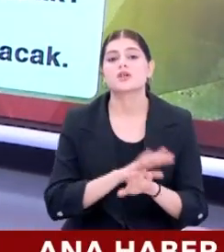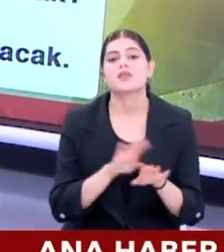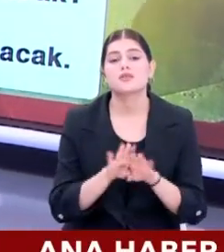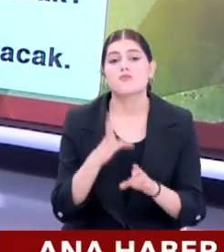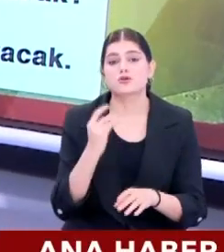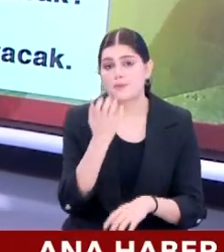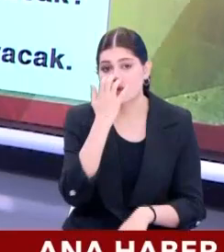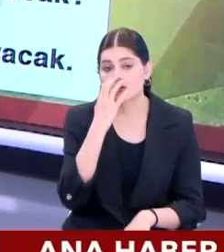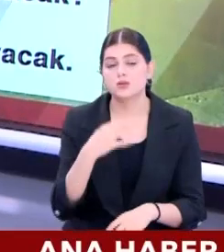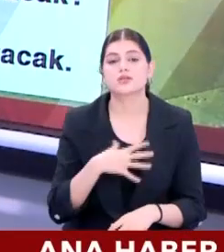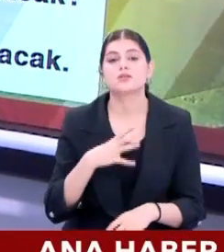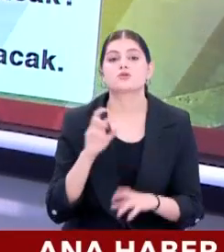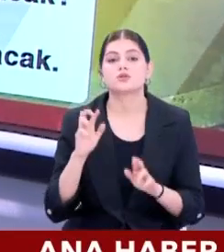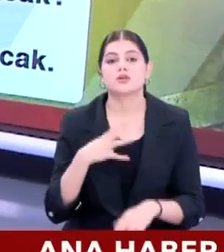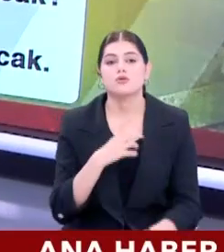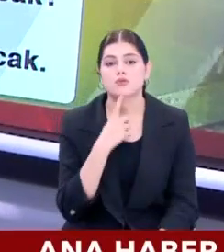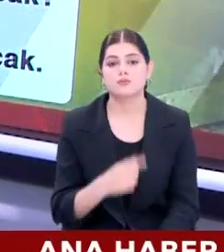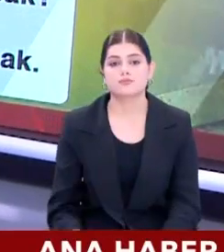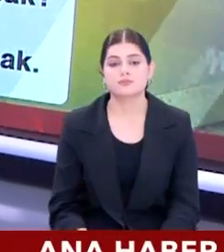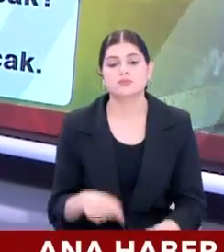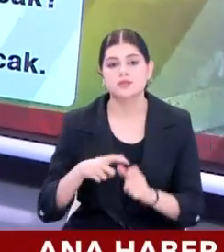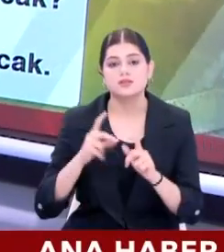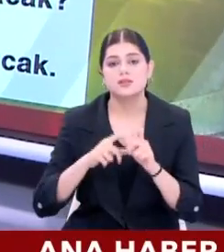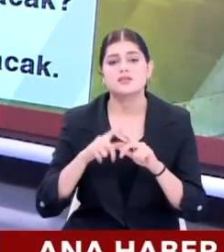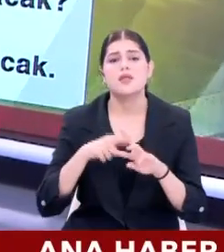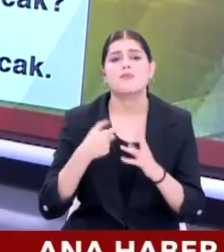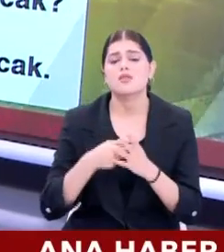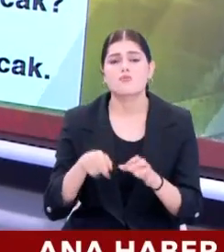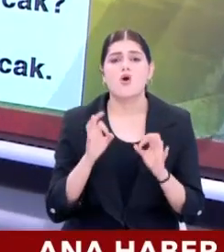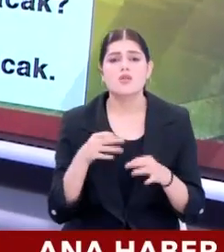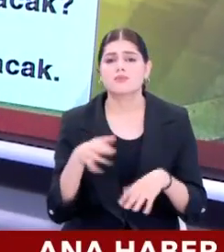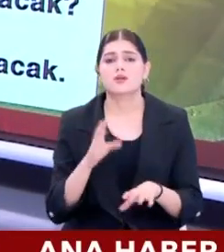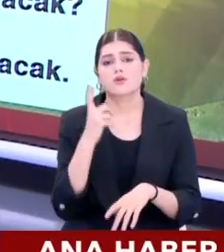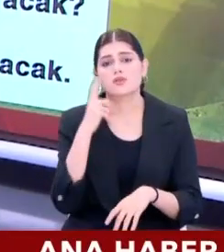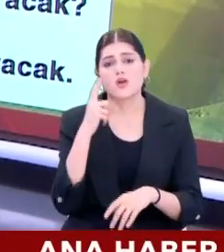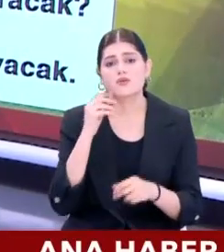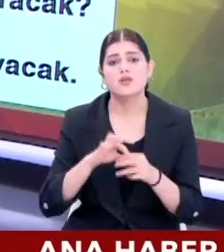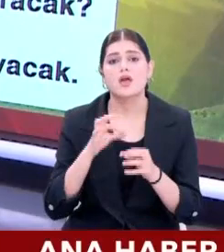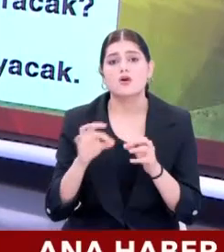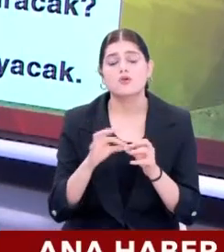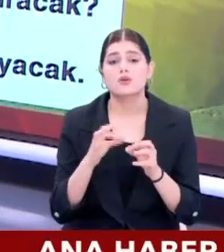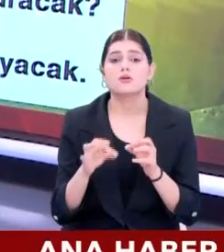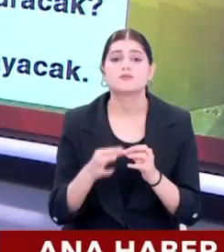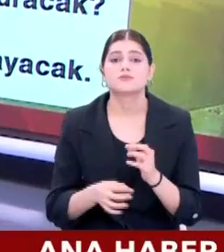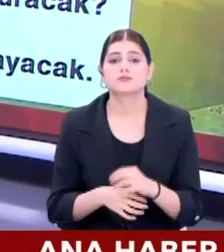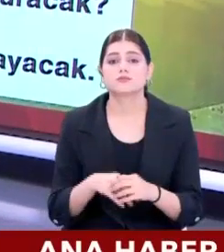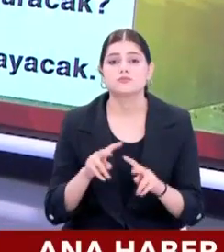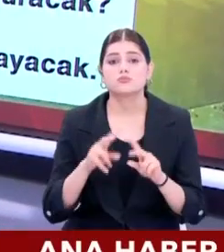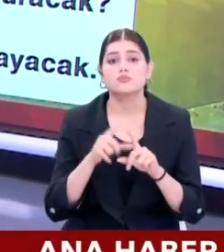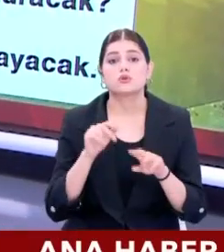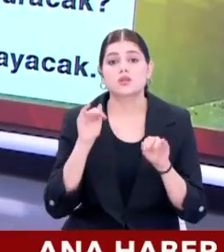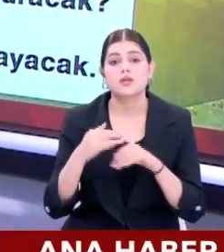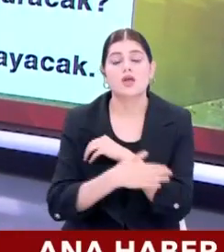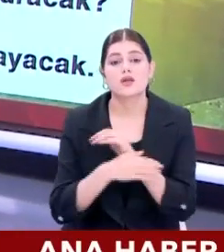bekliyorum umuyorum Efendim ve sistemin adı bu noktada önemli değil yani devletlerin ekonomiye kadar Ee müdahil